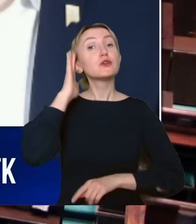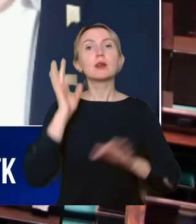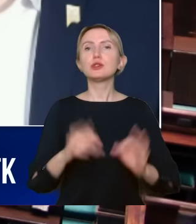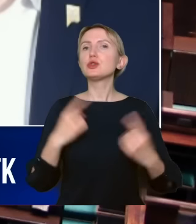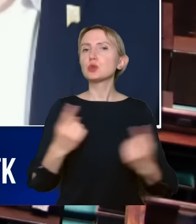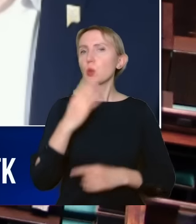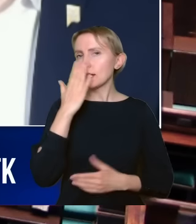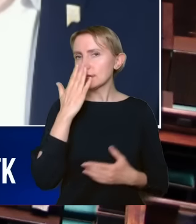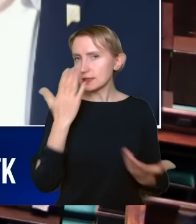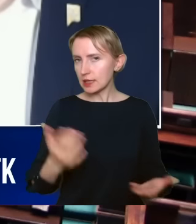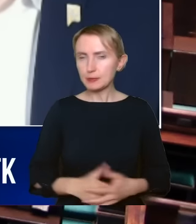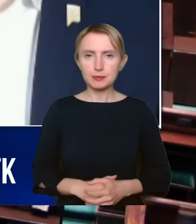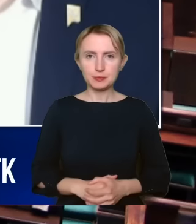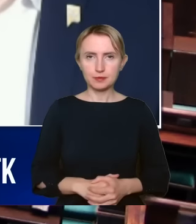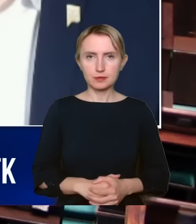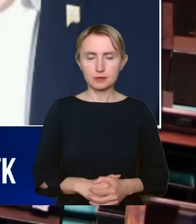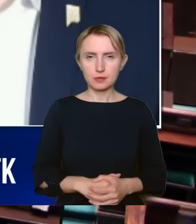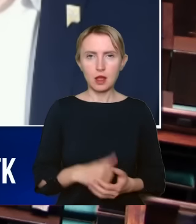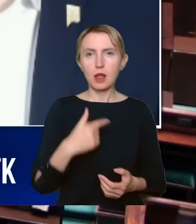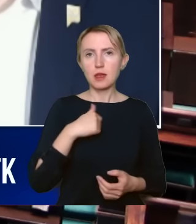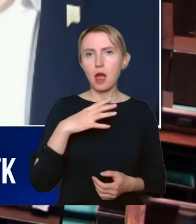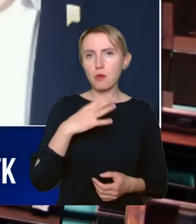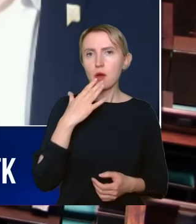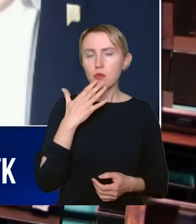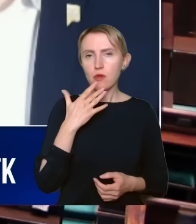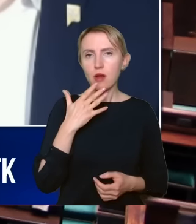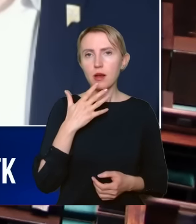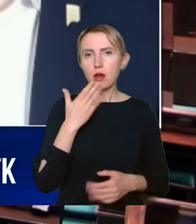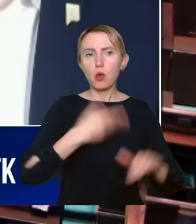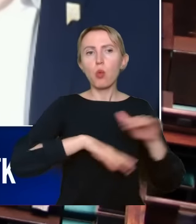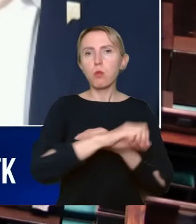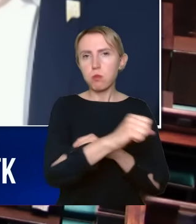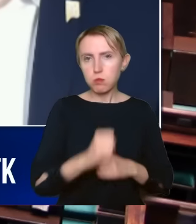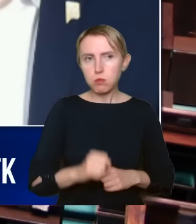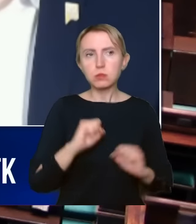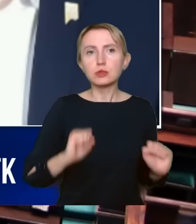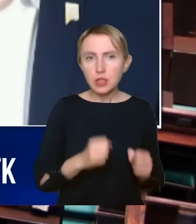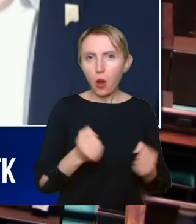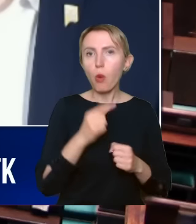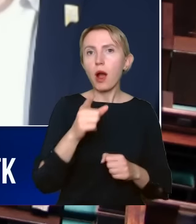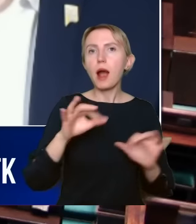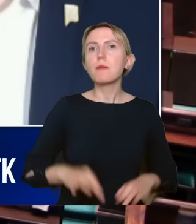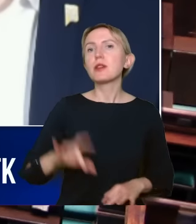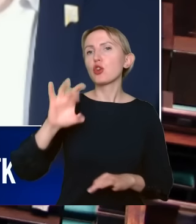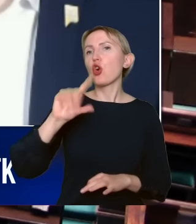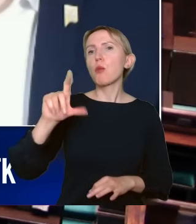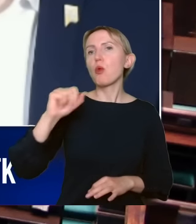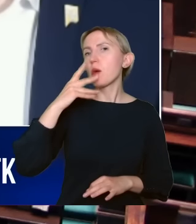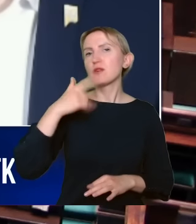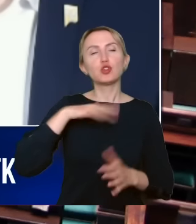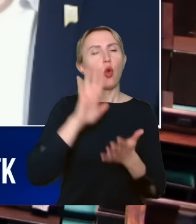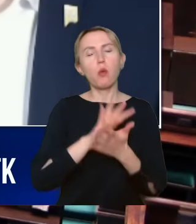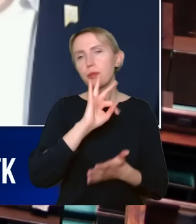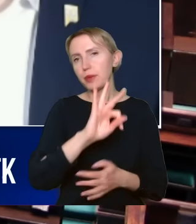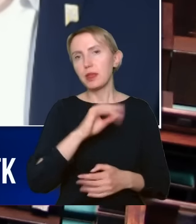Znaczy, jak ja powiedziałam, że mandaty są aktywne, pan poseł Adam Gomała stwierdził, że to jest moja opinia.